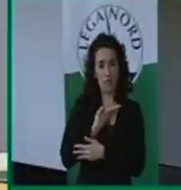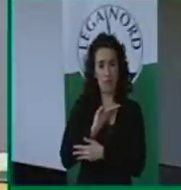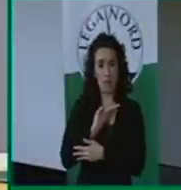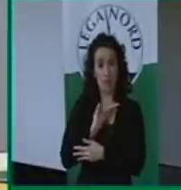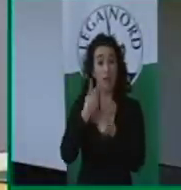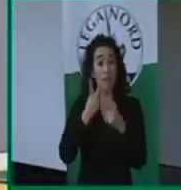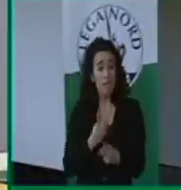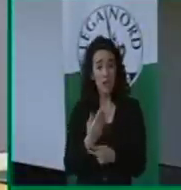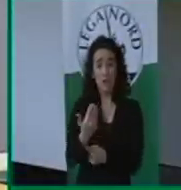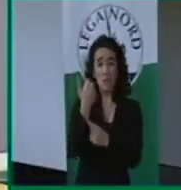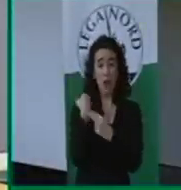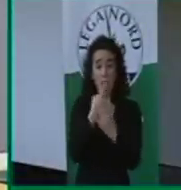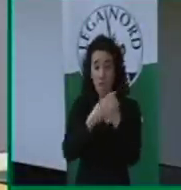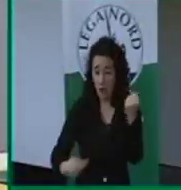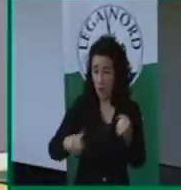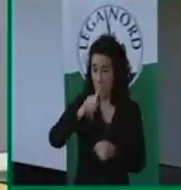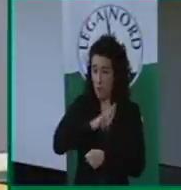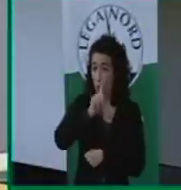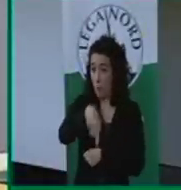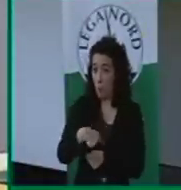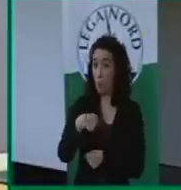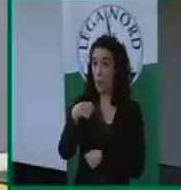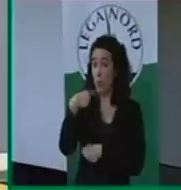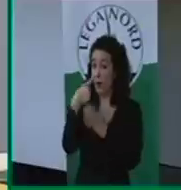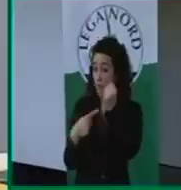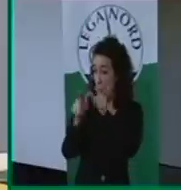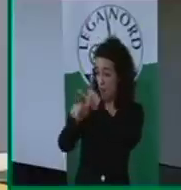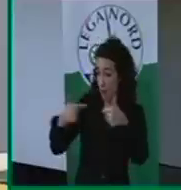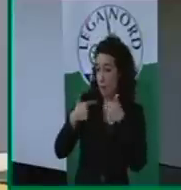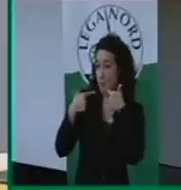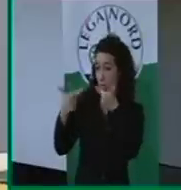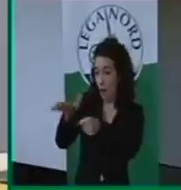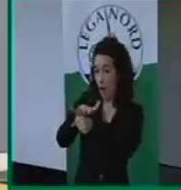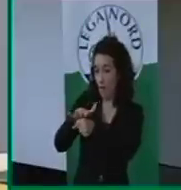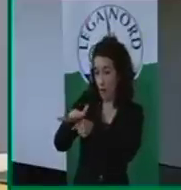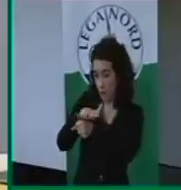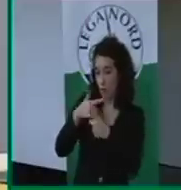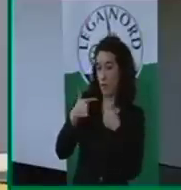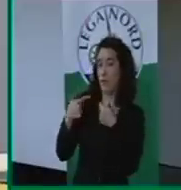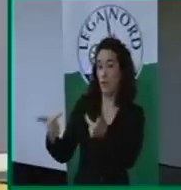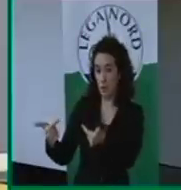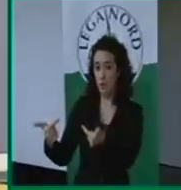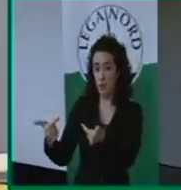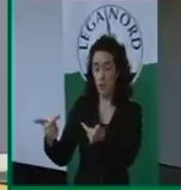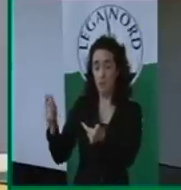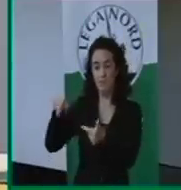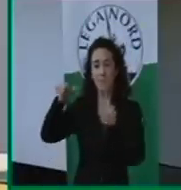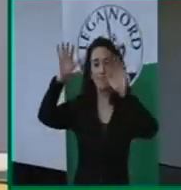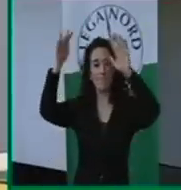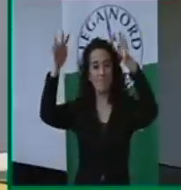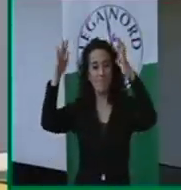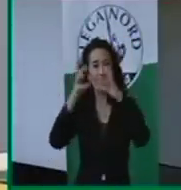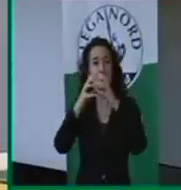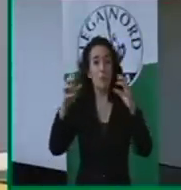responsabilità magari del suo fallimento ha su di sé la responsabilità di far fallire delle famiglie quindi un applauso a un